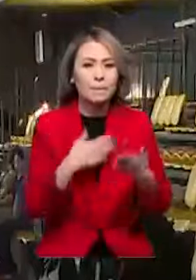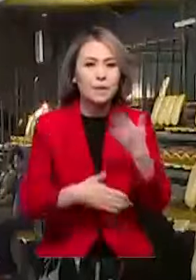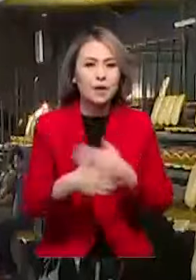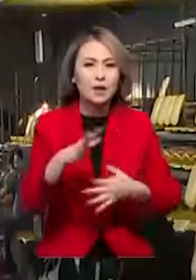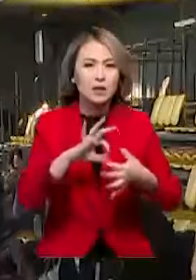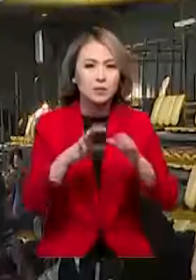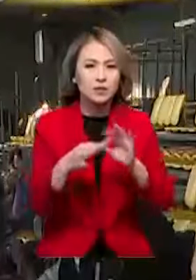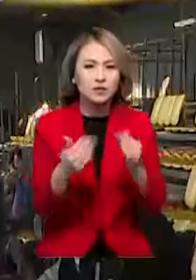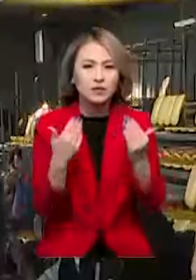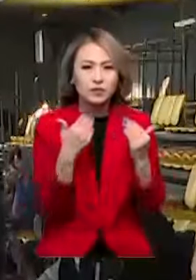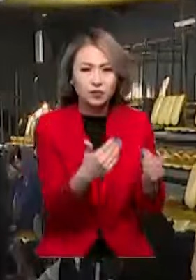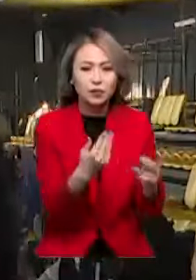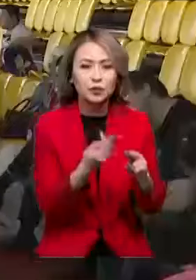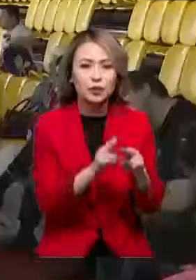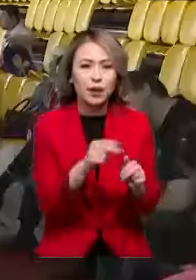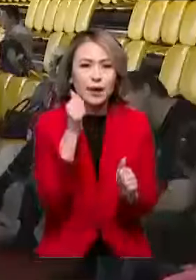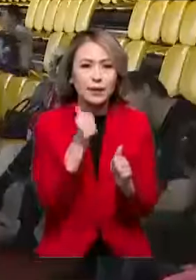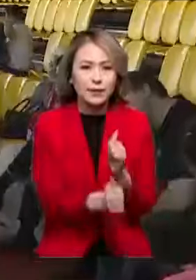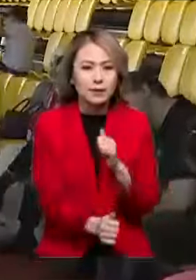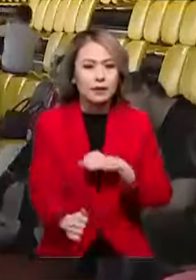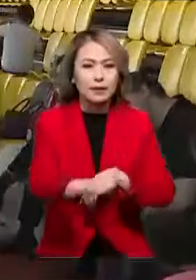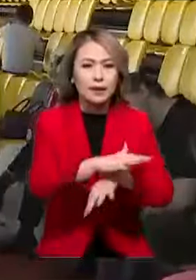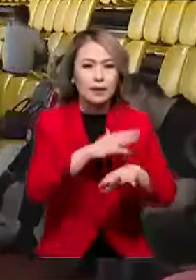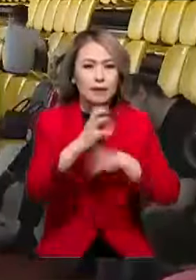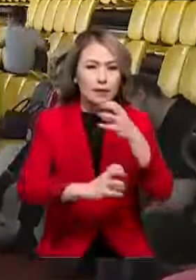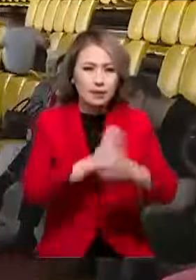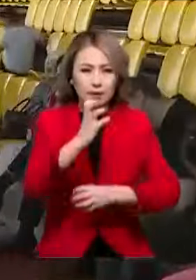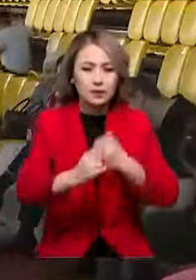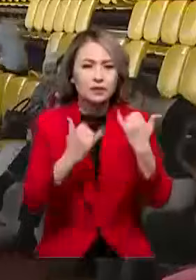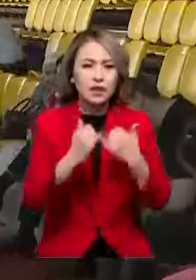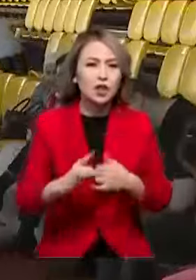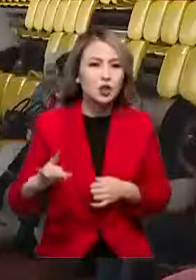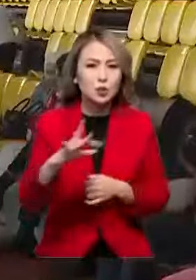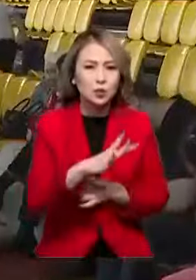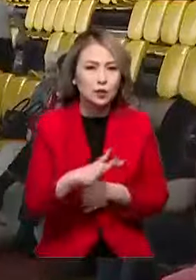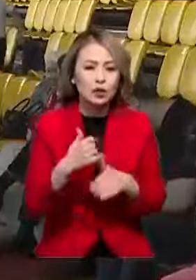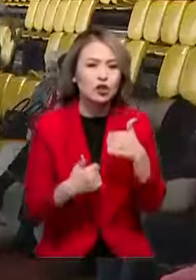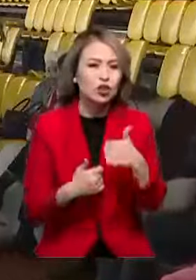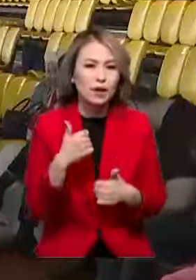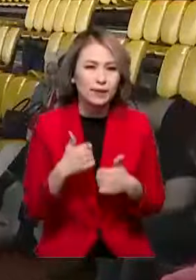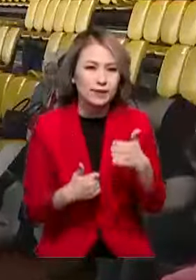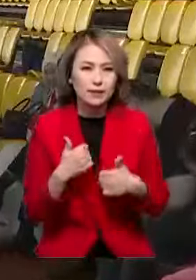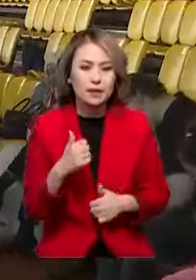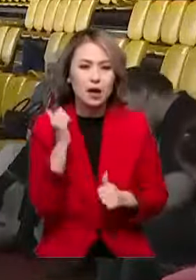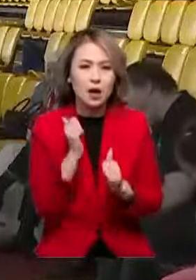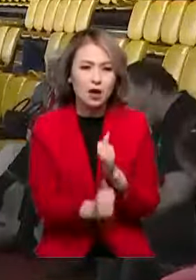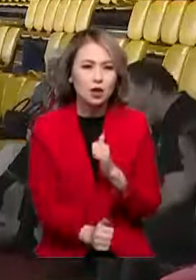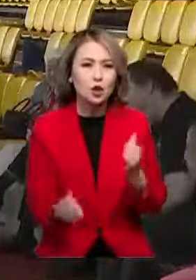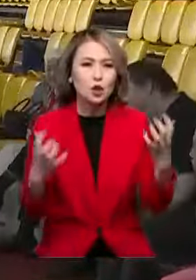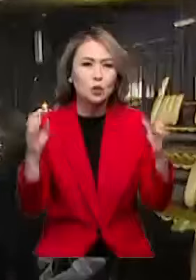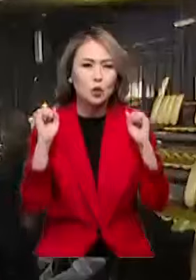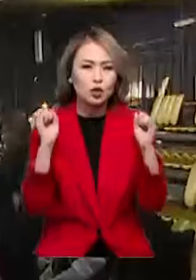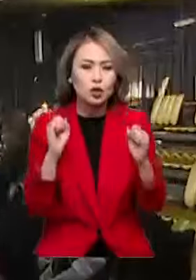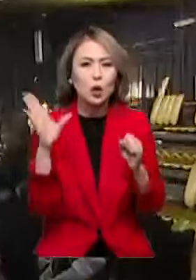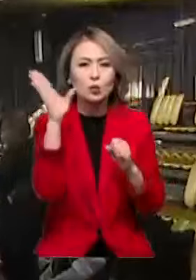түрі, сондықтан әр халық аралық, әр республикалық жарыс, әр спортшыға үлкен мүмкіндік